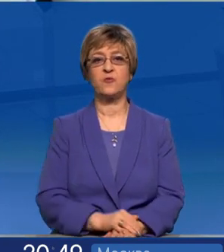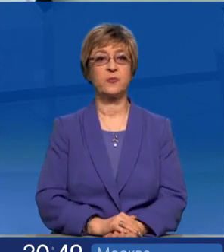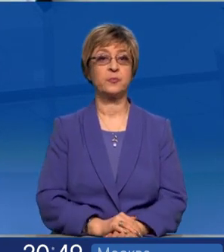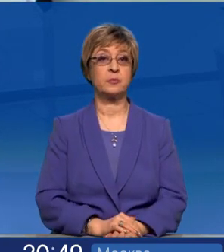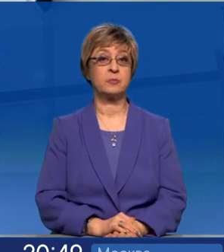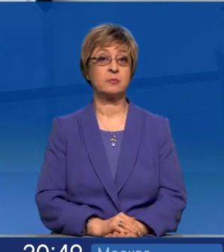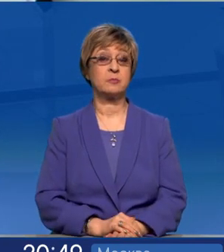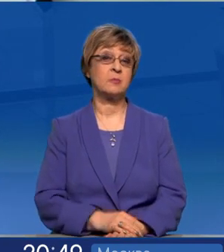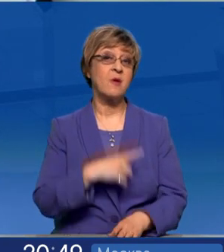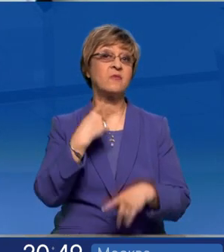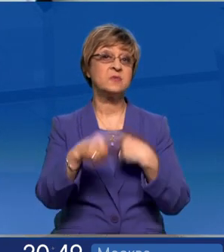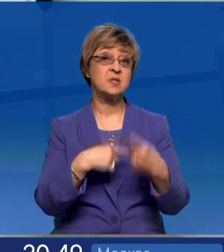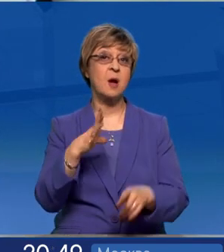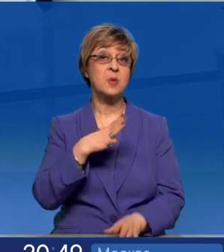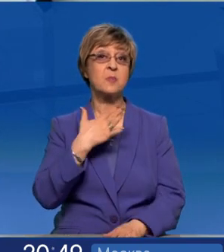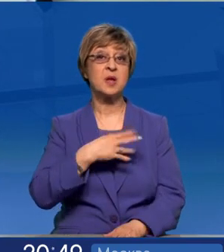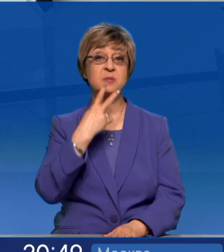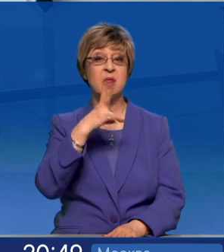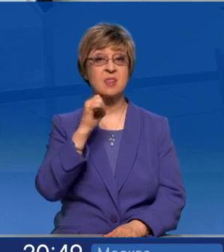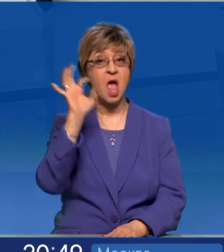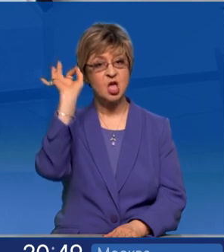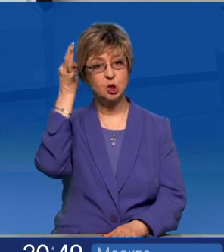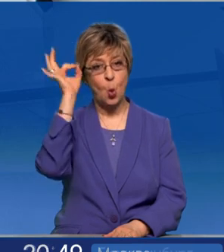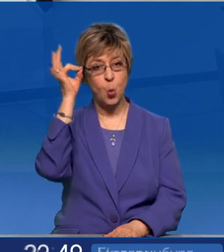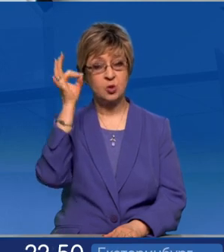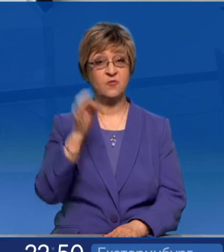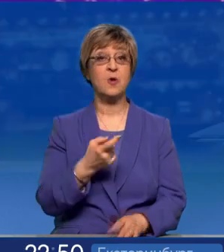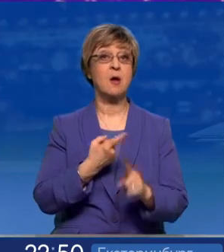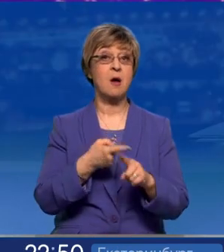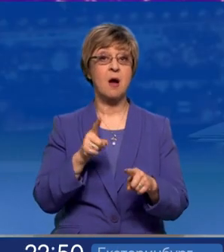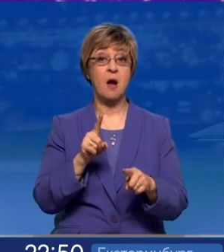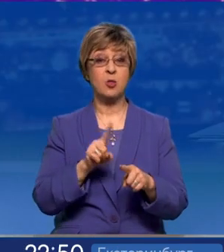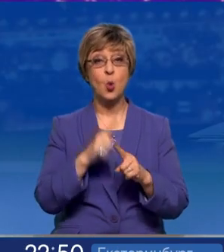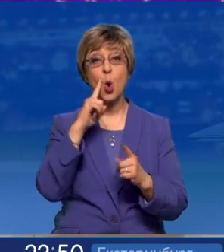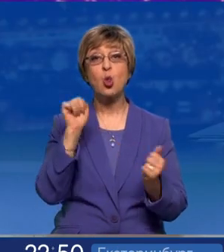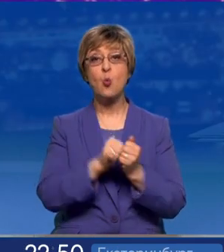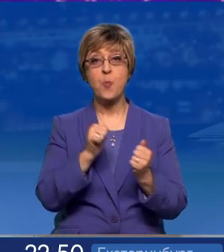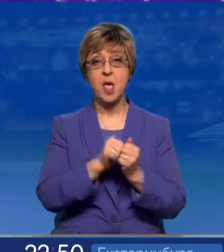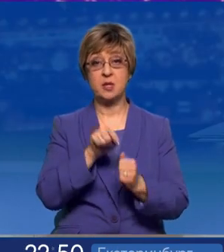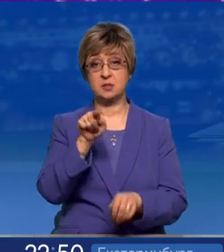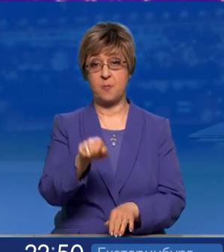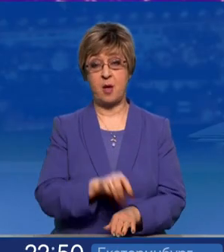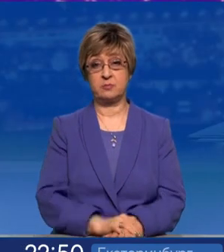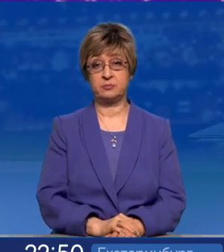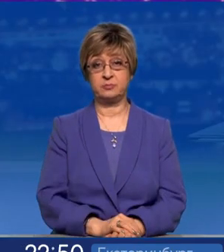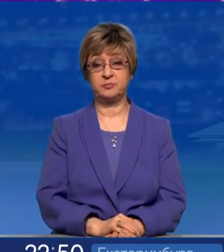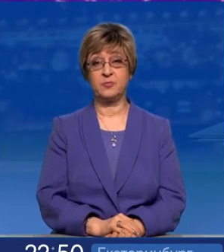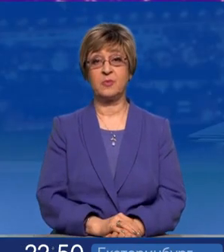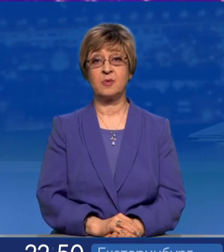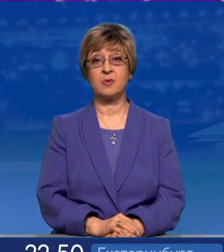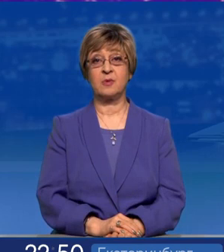что всегда было приятно смотреть на идиотов, которые глупее тебя. Потому что чем